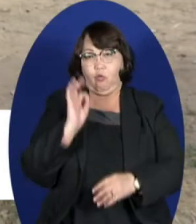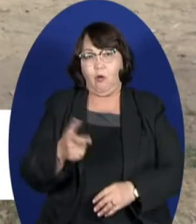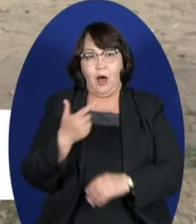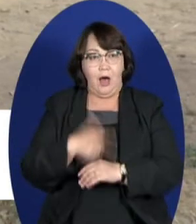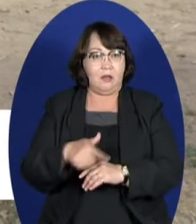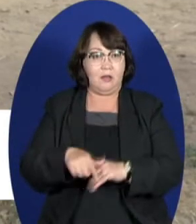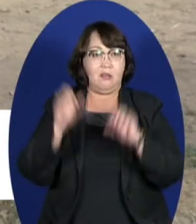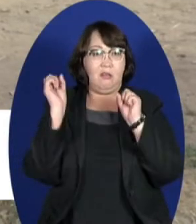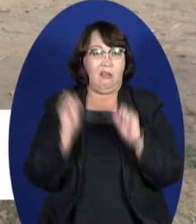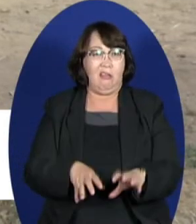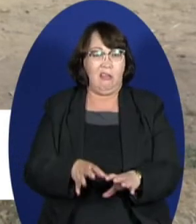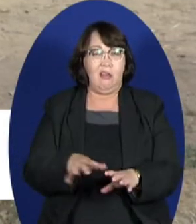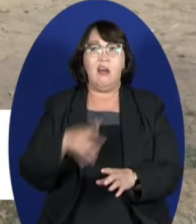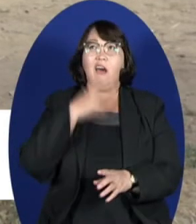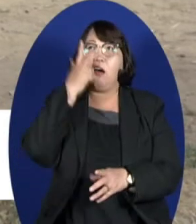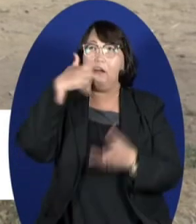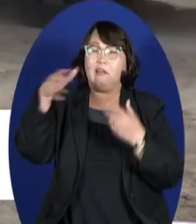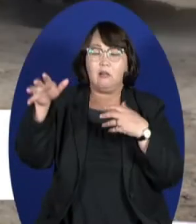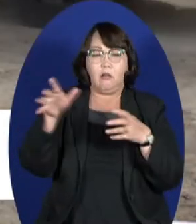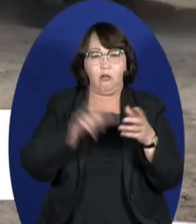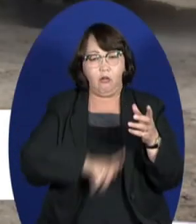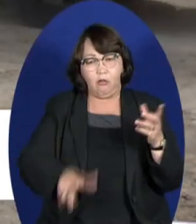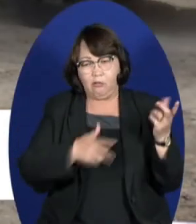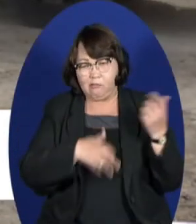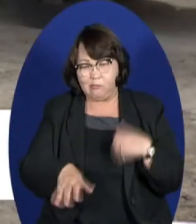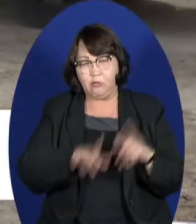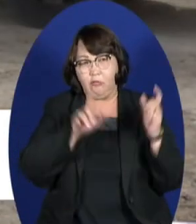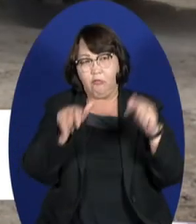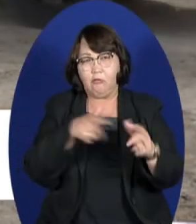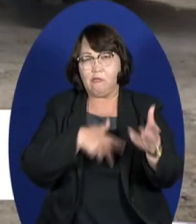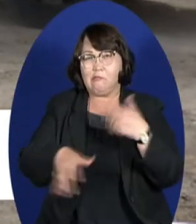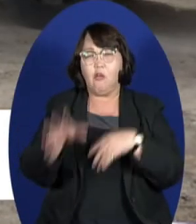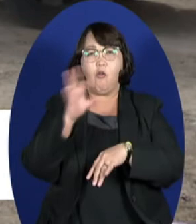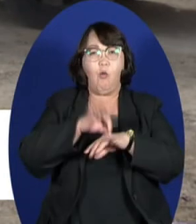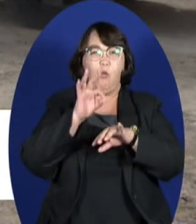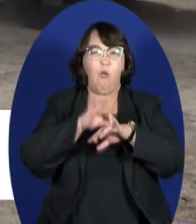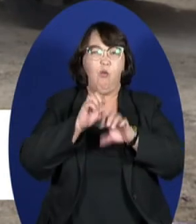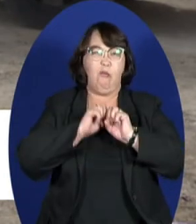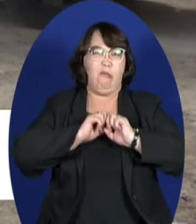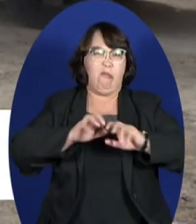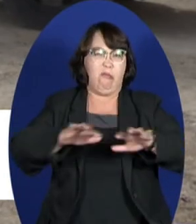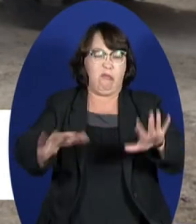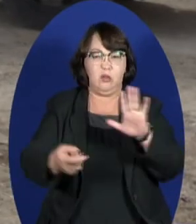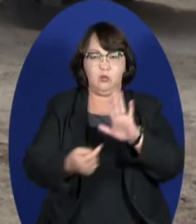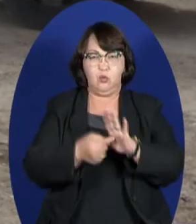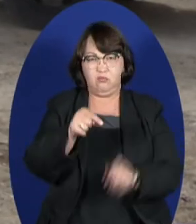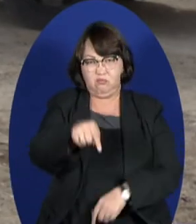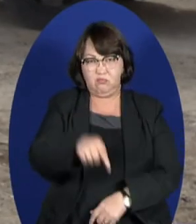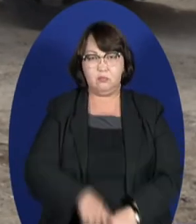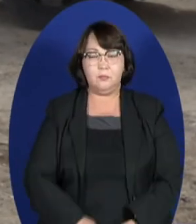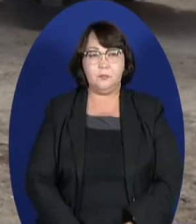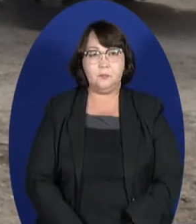затгай хаяснаар агаар, ус, хөрс, гол мөрнийг бохирдуулахаас гадна өвчин тарах эх үүсвэр болдог.